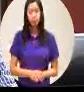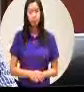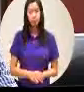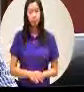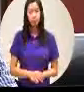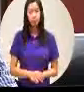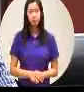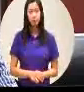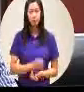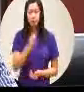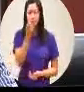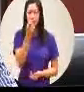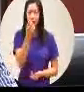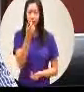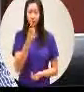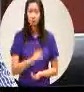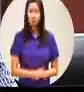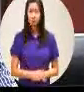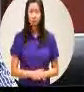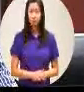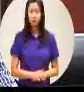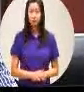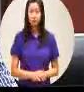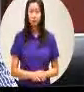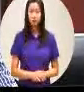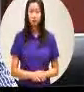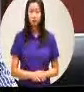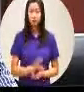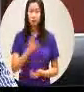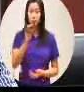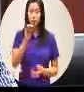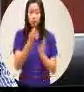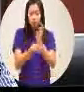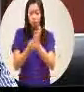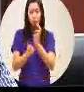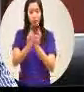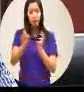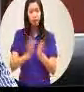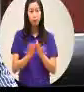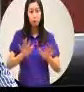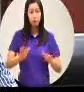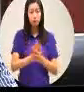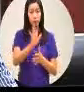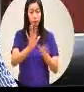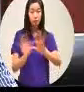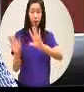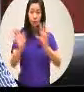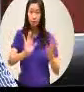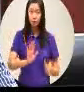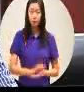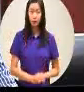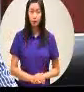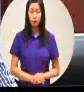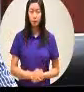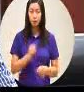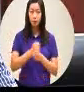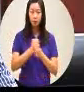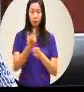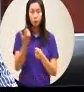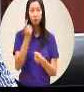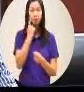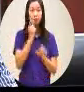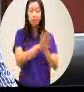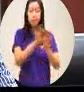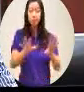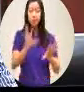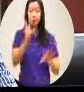其微是多微，有没有办法说以现有的状况来做一个模拟还是怎样？